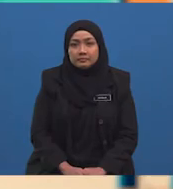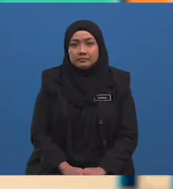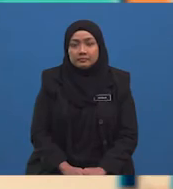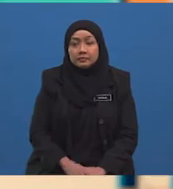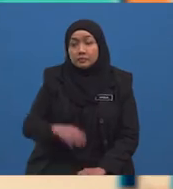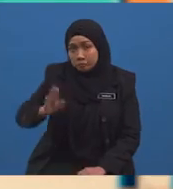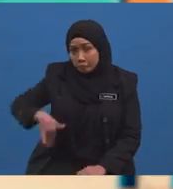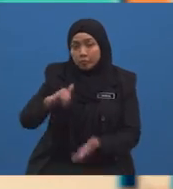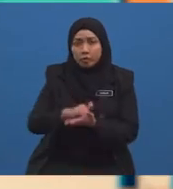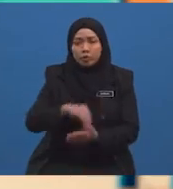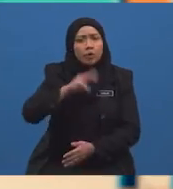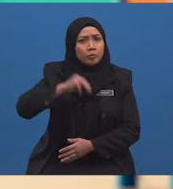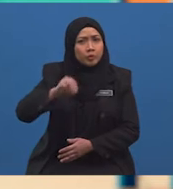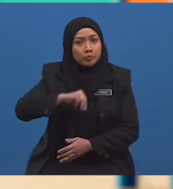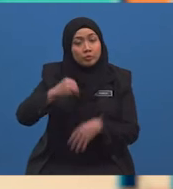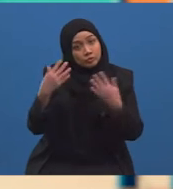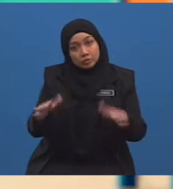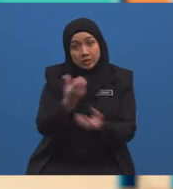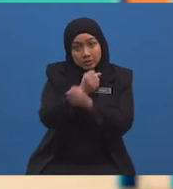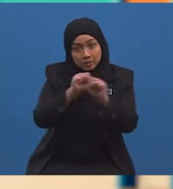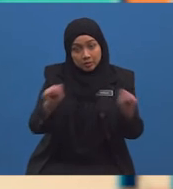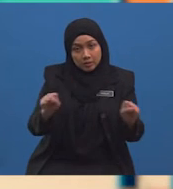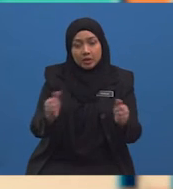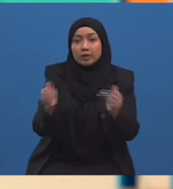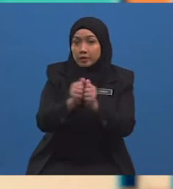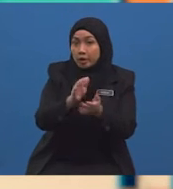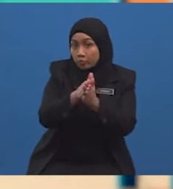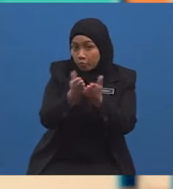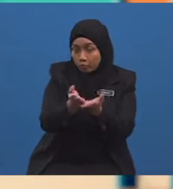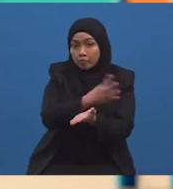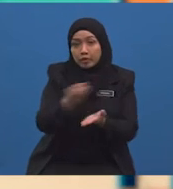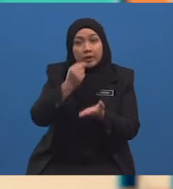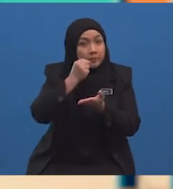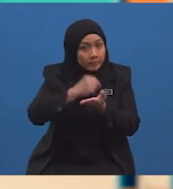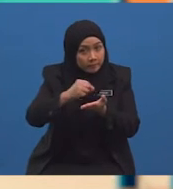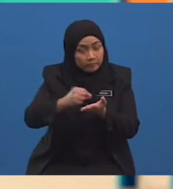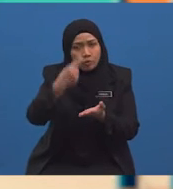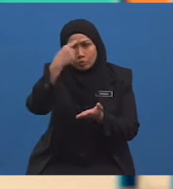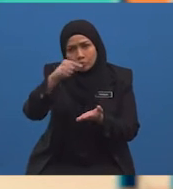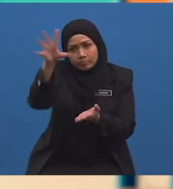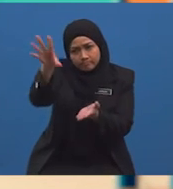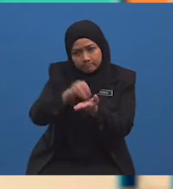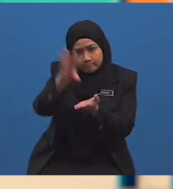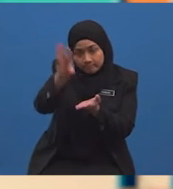Sebelum itu, murid-murid tak bersedia dengan buku nota dan pen untuk mencatat nota-nota penting?